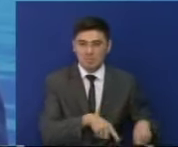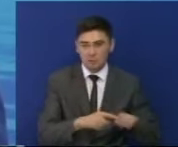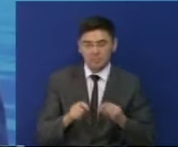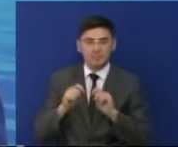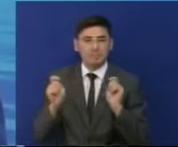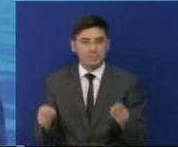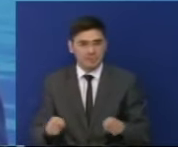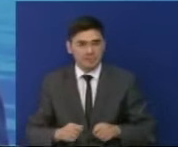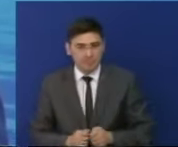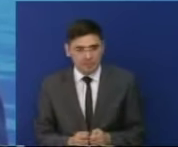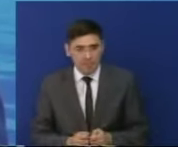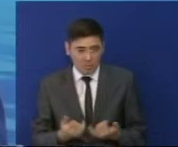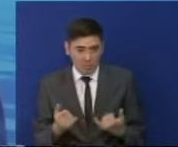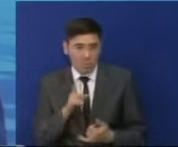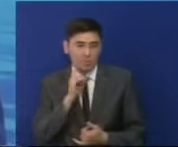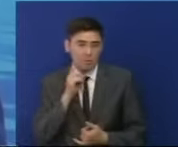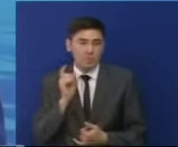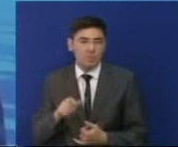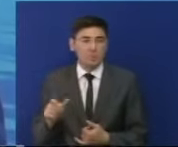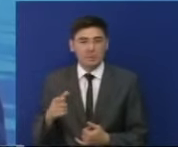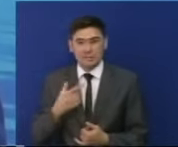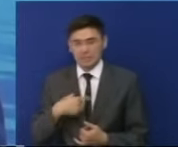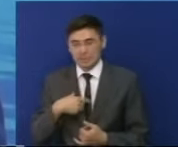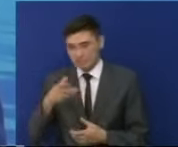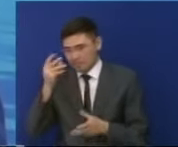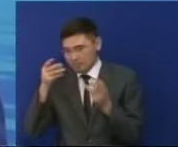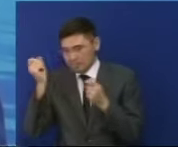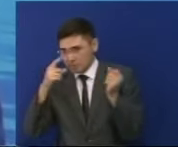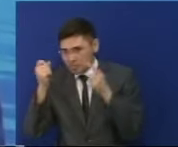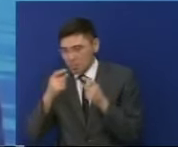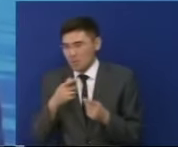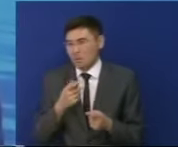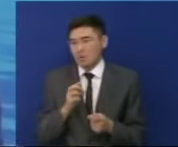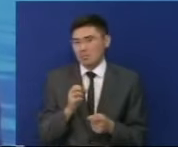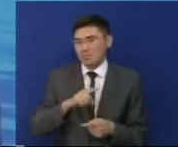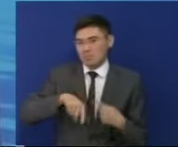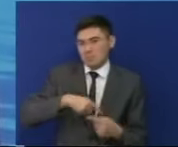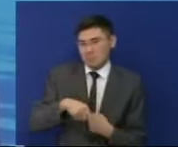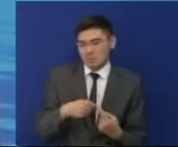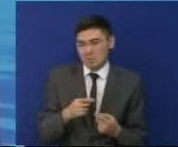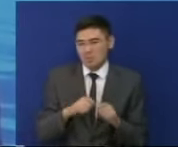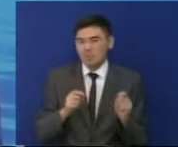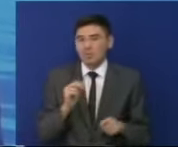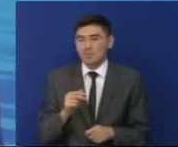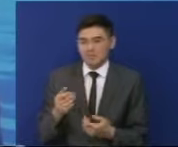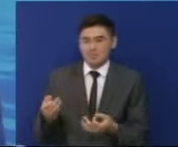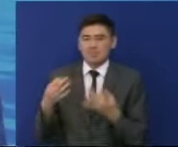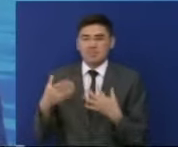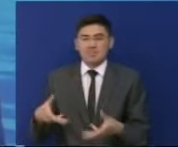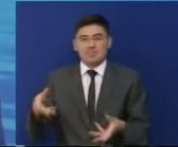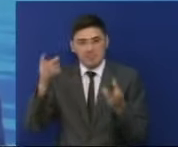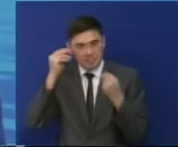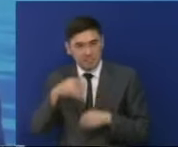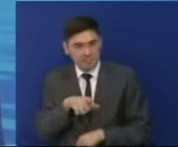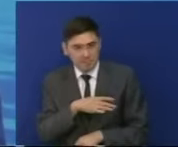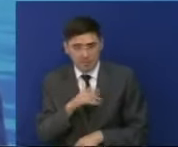программ поддержки бизнеса молодые люди получили базовые знания для открытия своего дела. Кроме того, во время форума опытные предприниматели